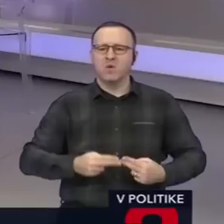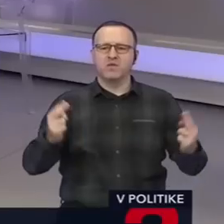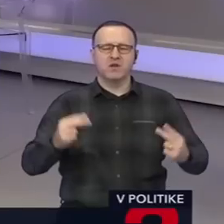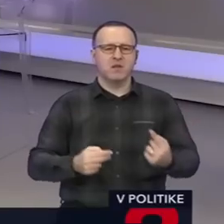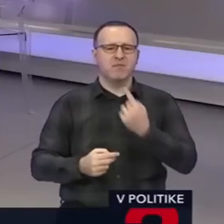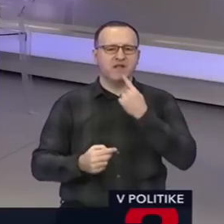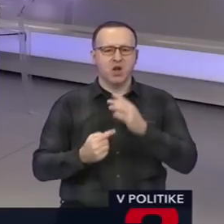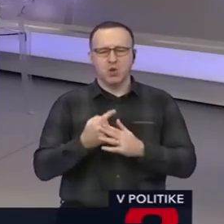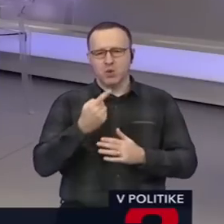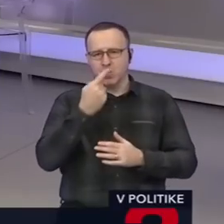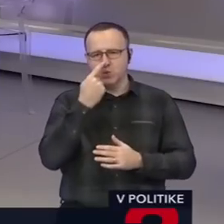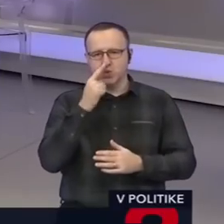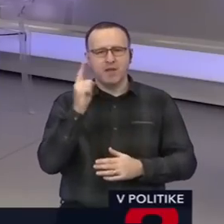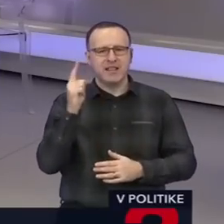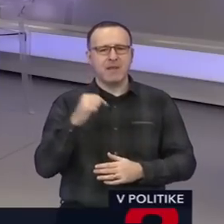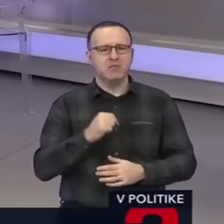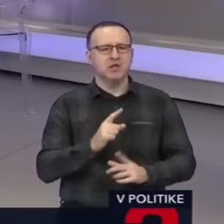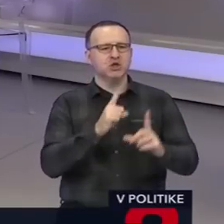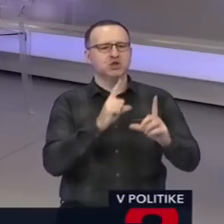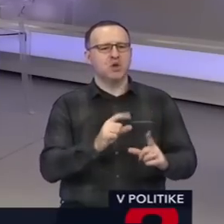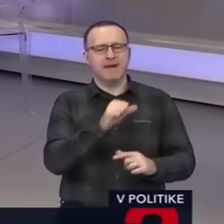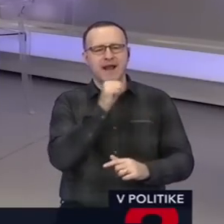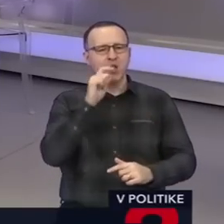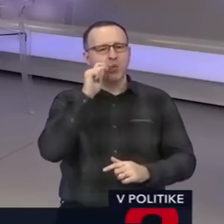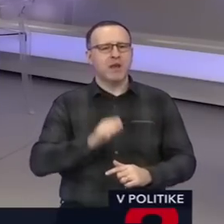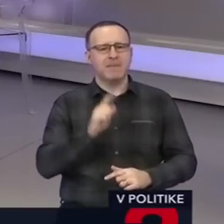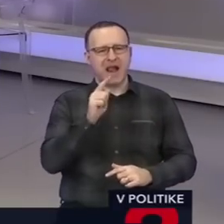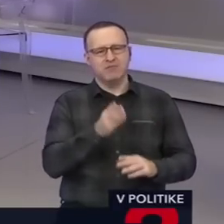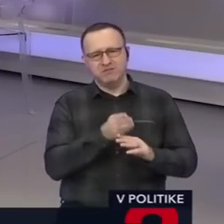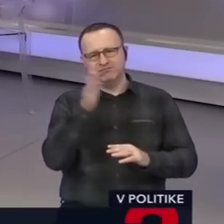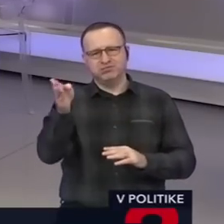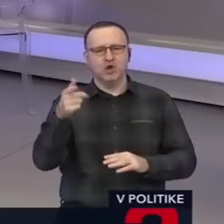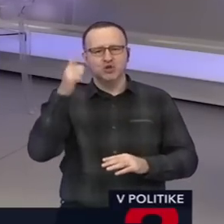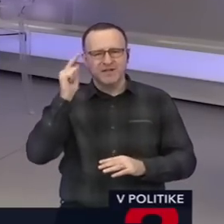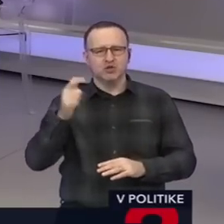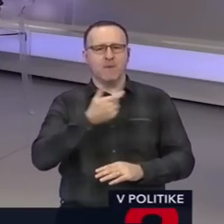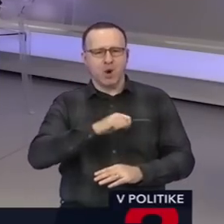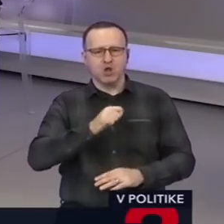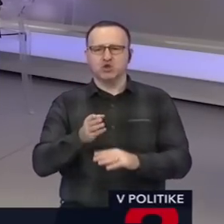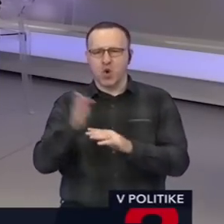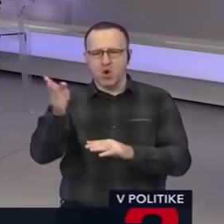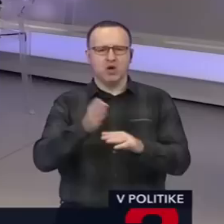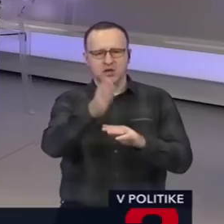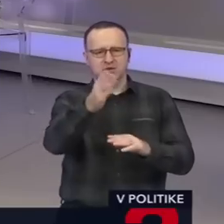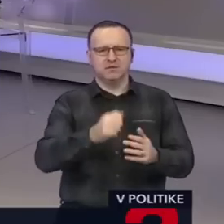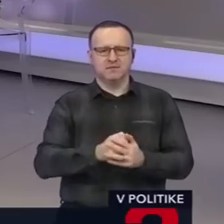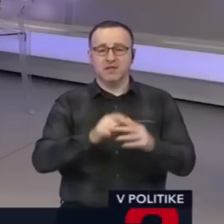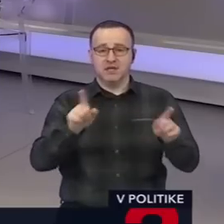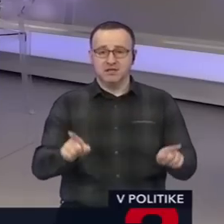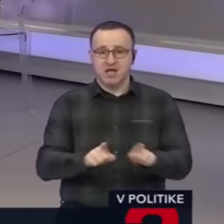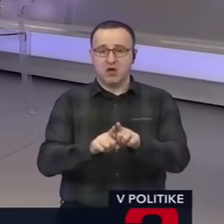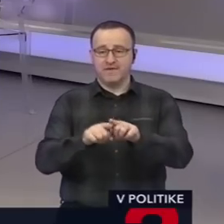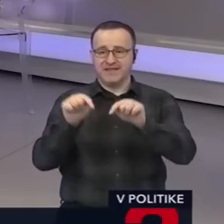tom, že Rusko by sa nemalo zastaviť iba na Ukrajine, ale malo by ísť ďalej do Poľska alebo na Slovensko. A zároveň tento